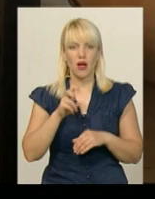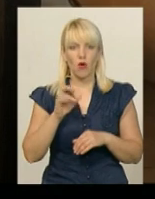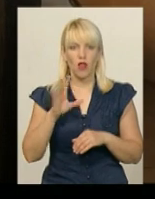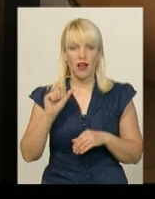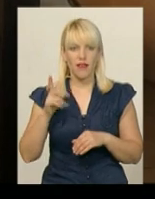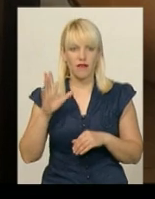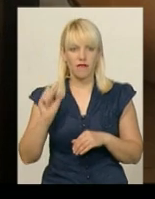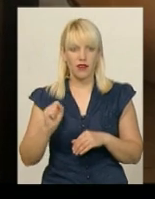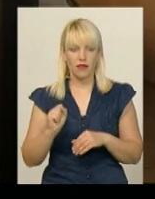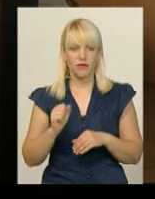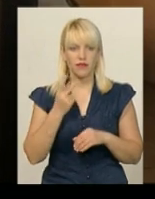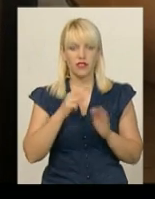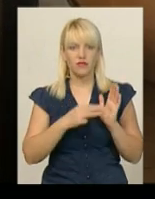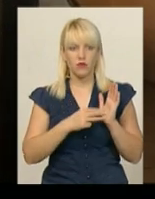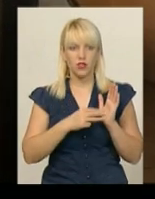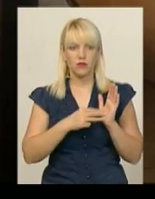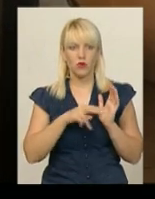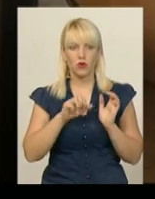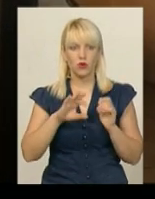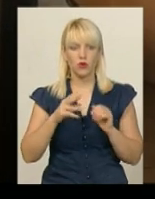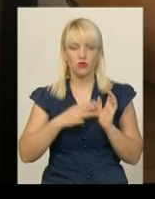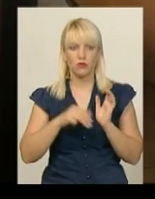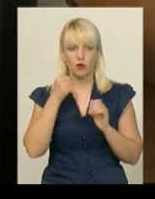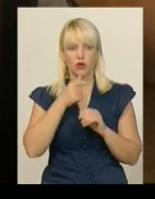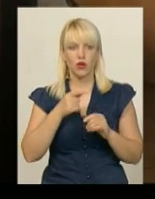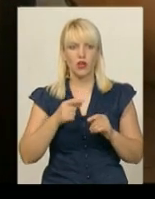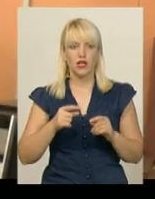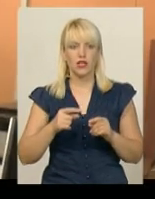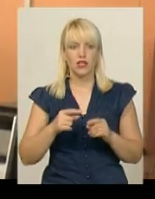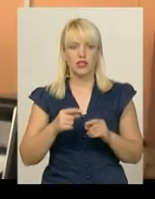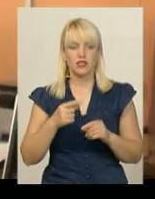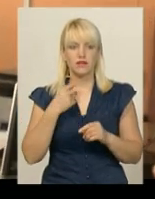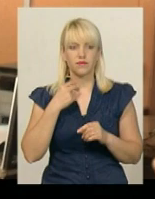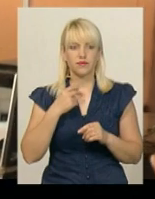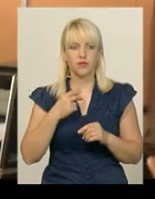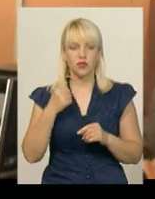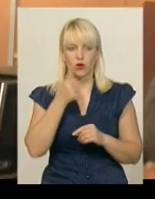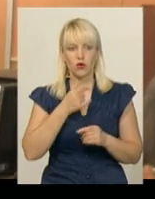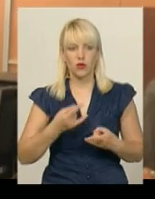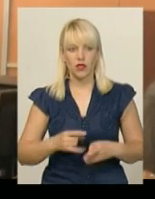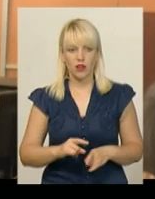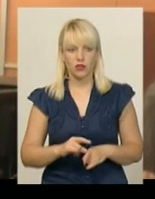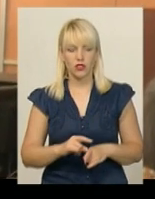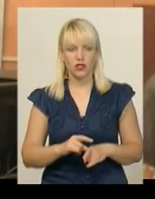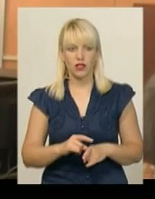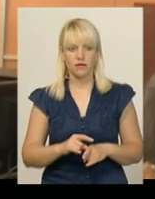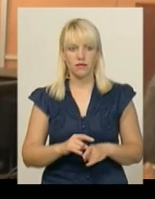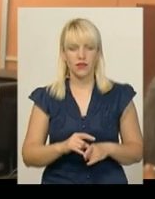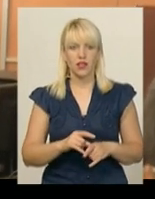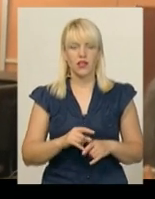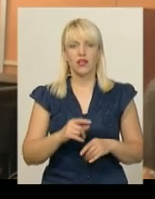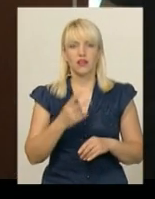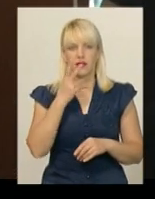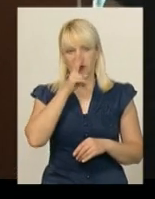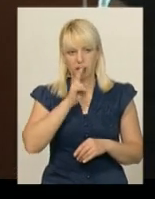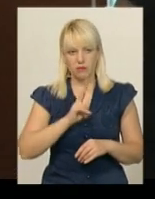Дмитровича, 28 лютого 80 року народження, запобіжний захід в воді тримання під вартою по 26 липня 2018 року включно, без можливості внесення